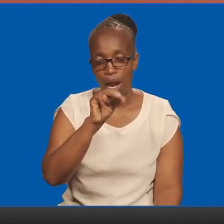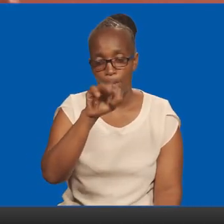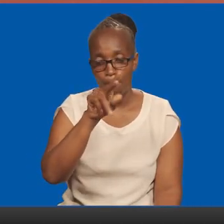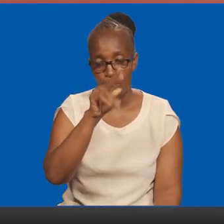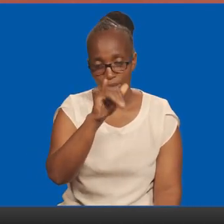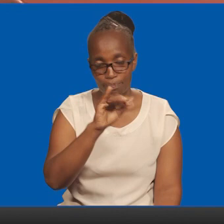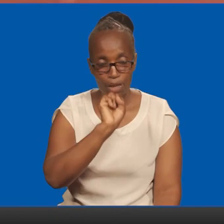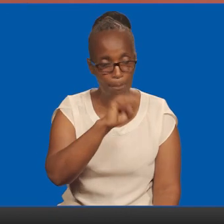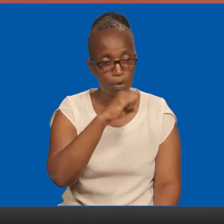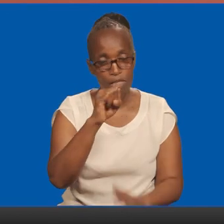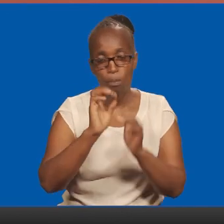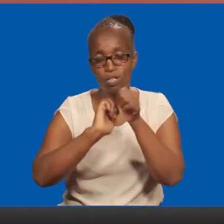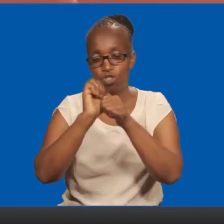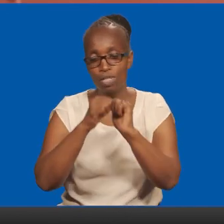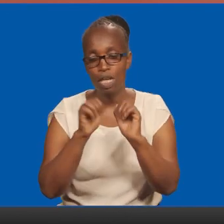community